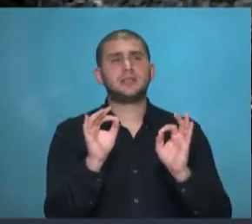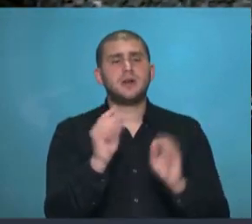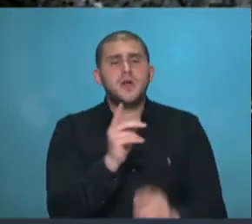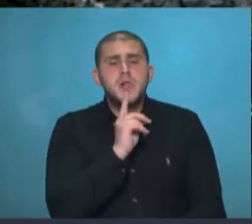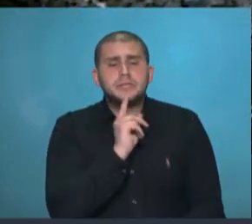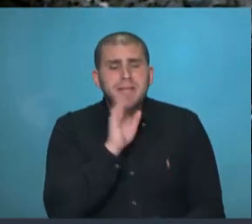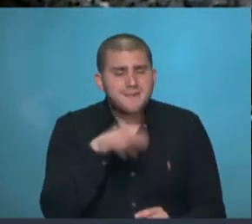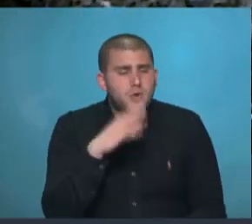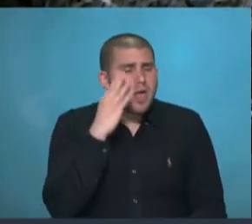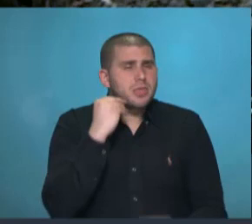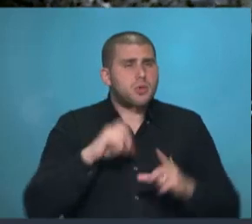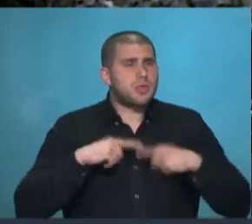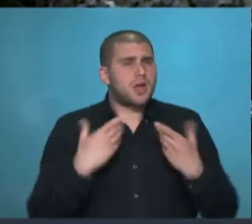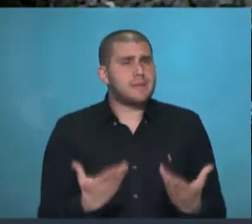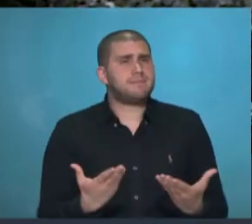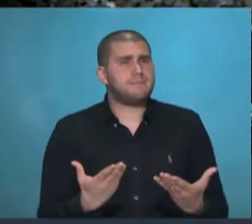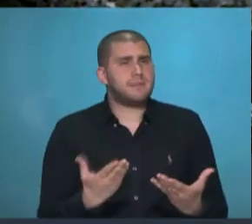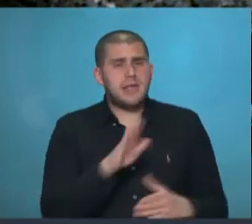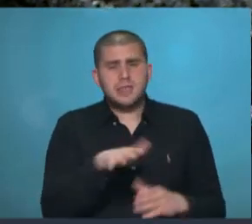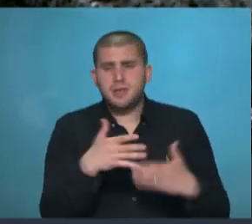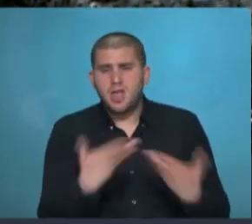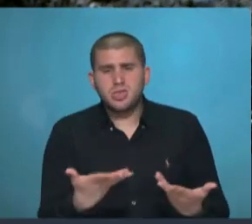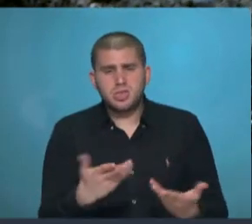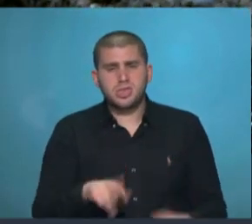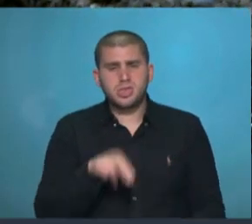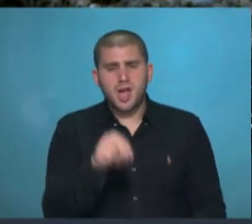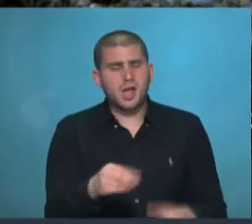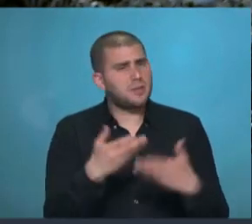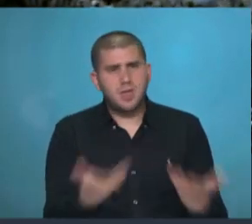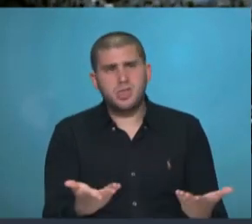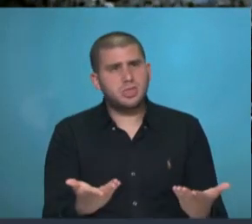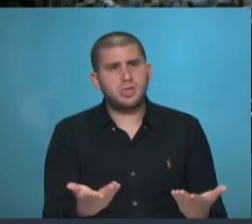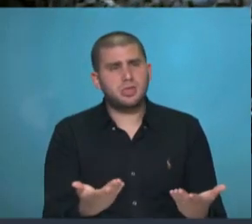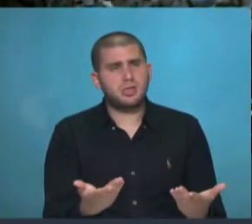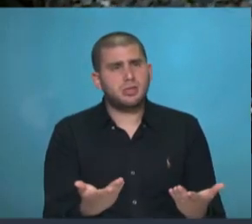הספיקו ליהנות. לא ילדים, לא נכדים,